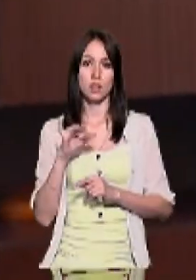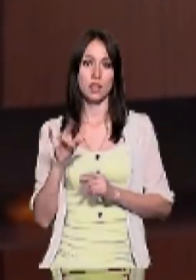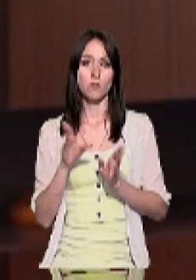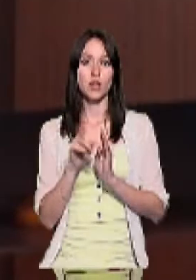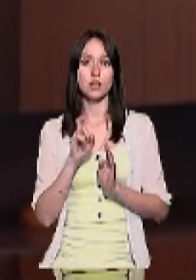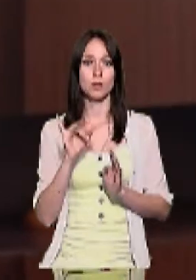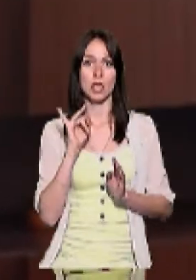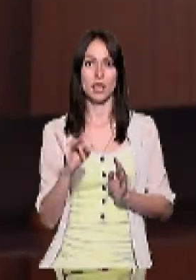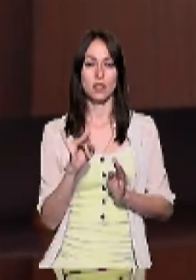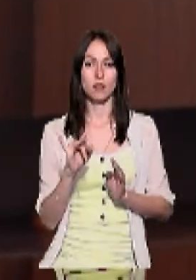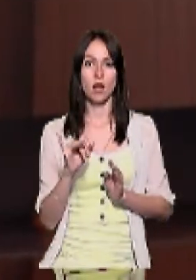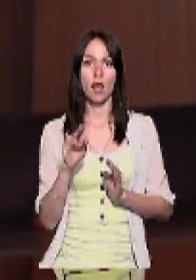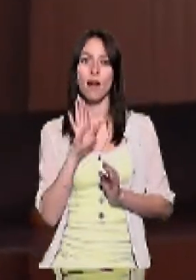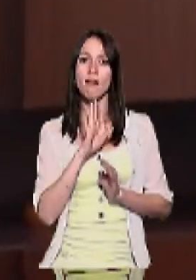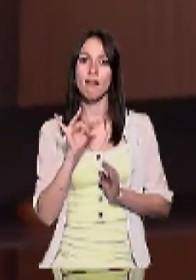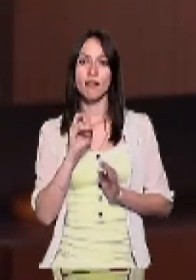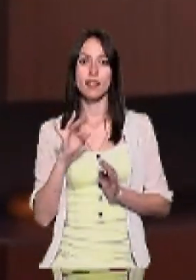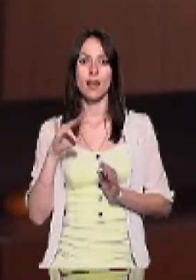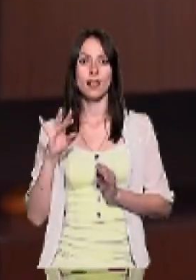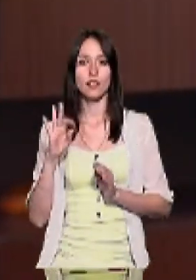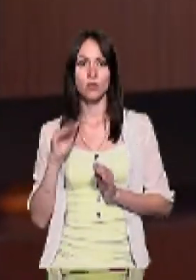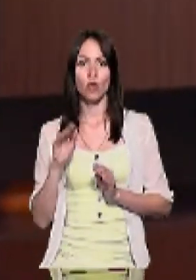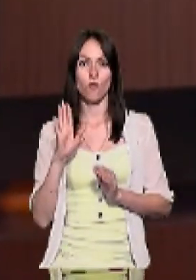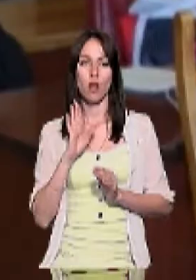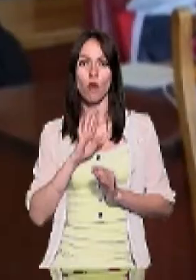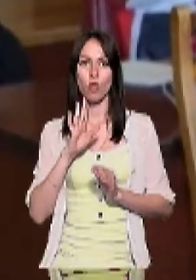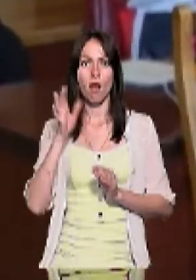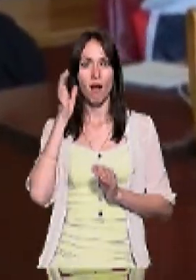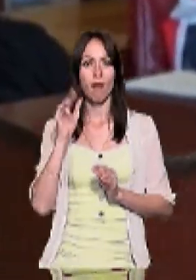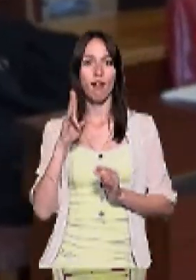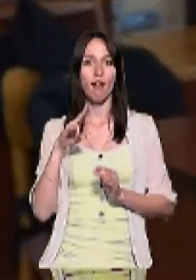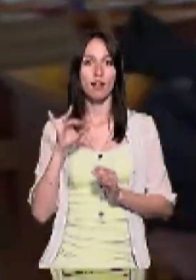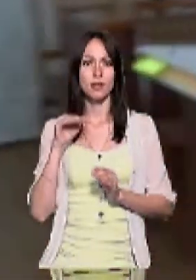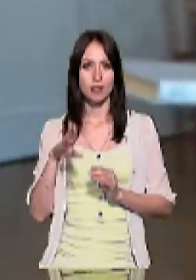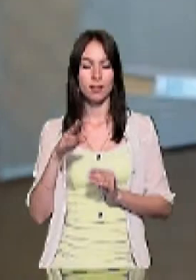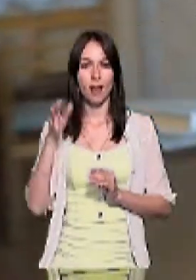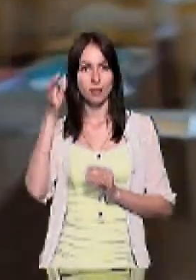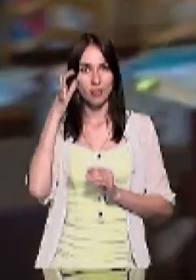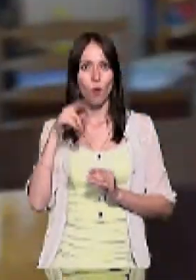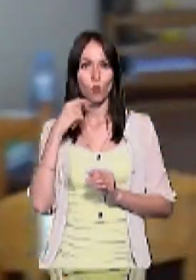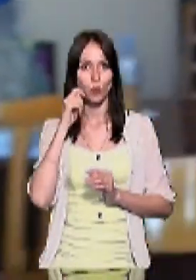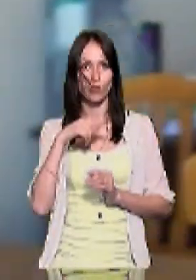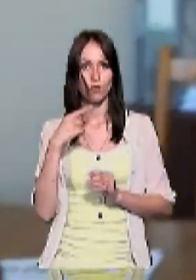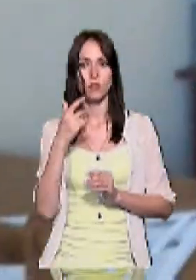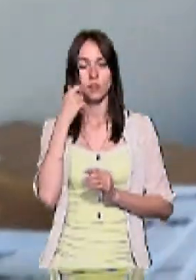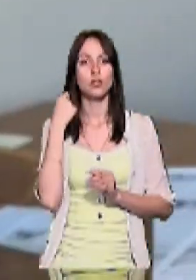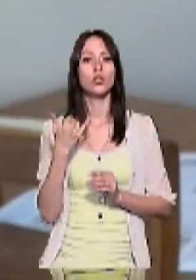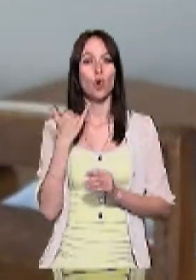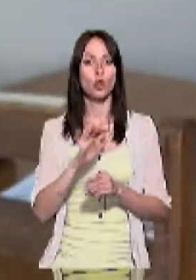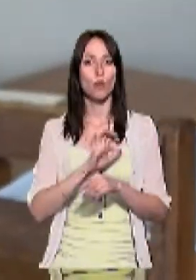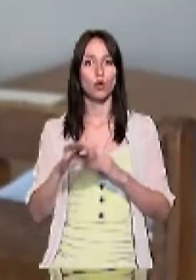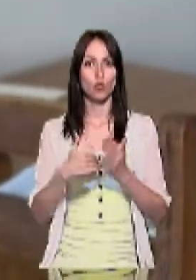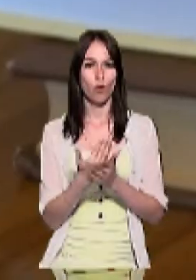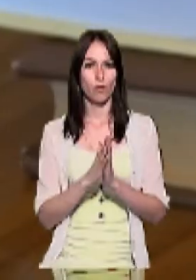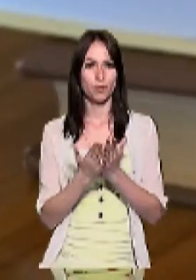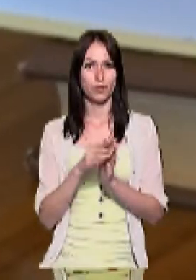Інна Літвінова – кандидатка філологічних наук, показує збірку правил за попереднім правописом. Сьогодні опублікували нову редакцію. У ній